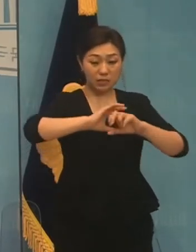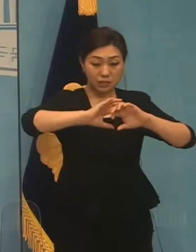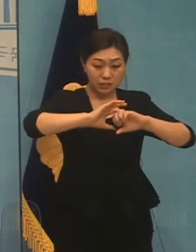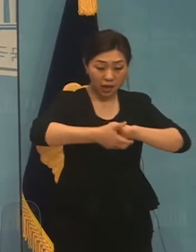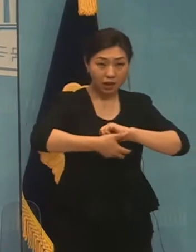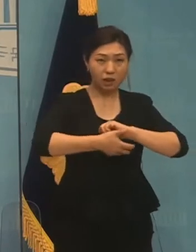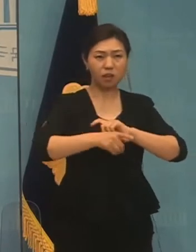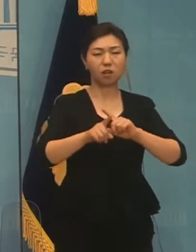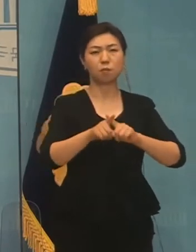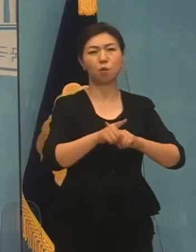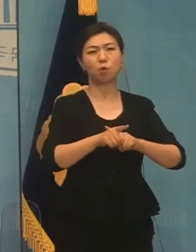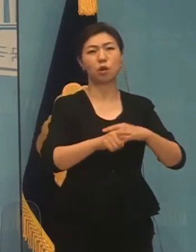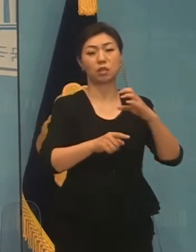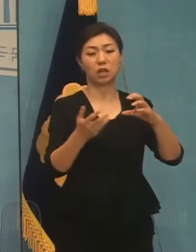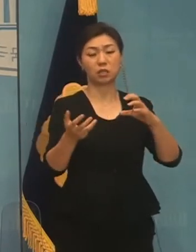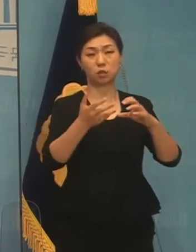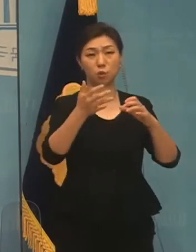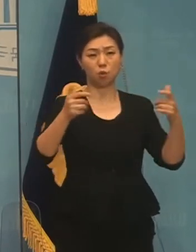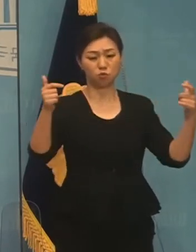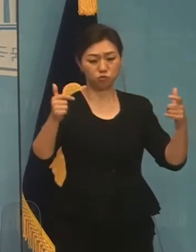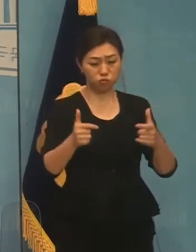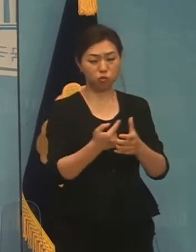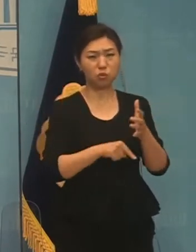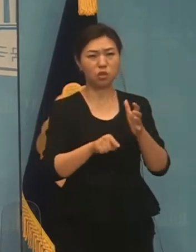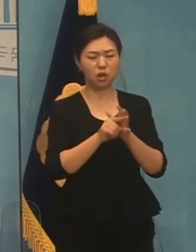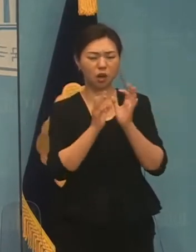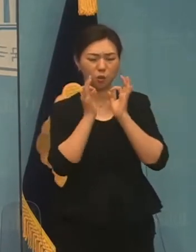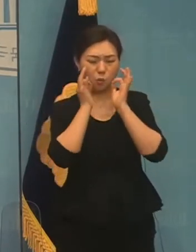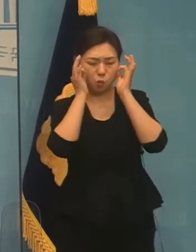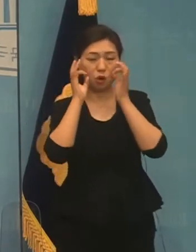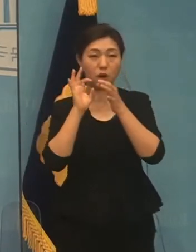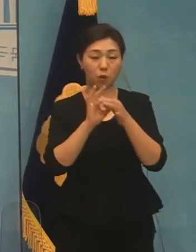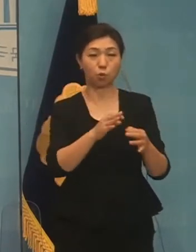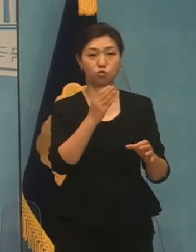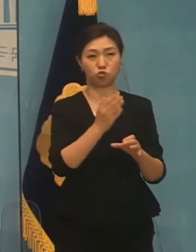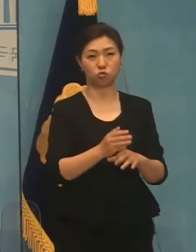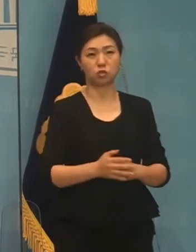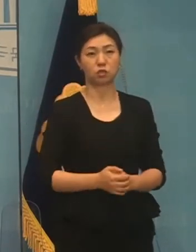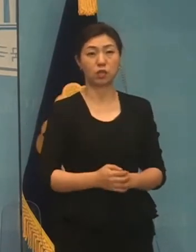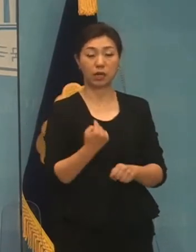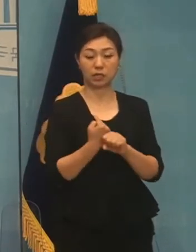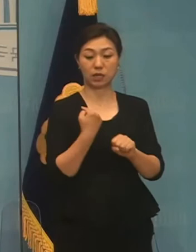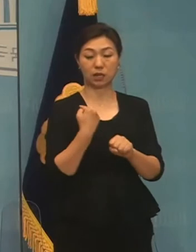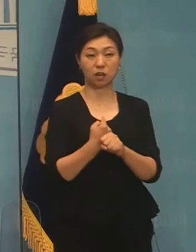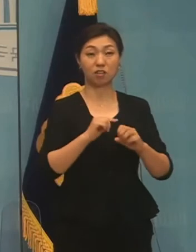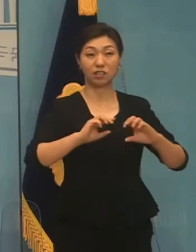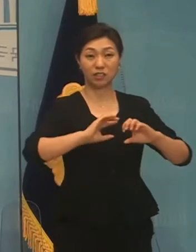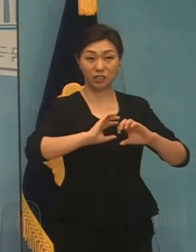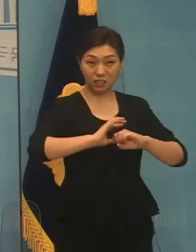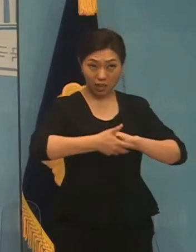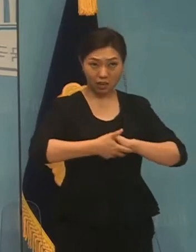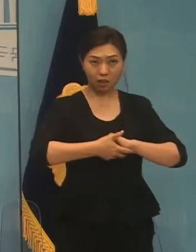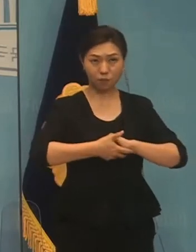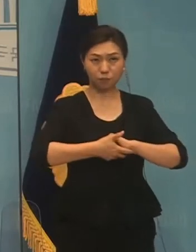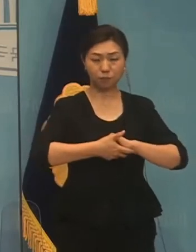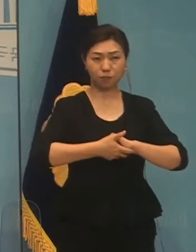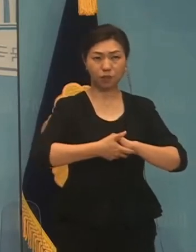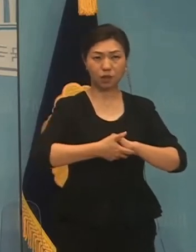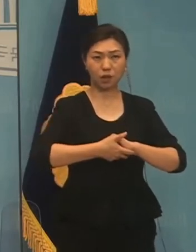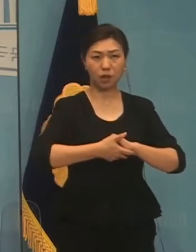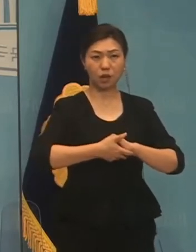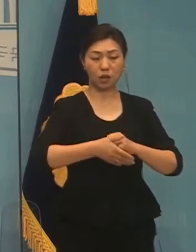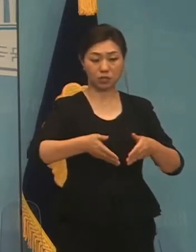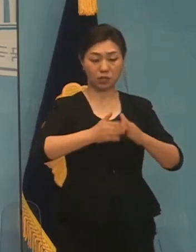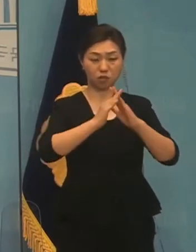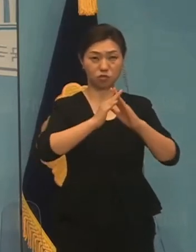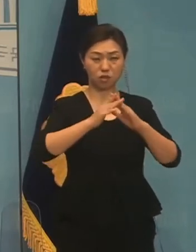재생에너지 100%를 향한 발걸음을 이어나가고 있습니다. 지난 한 해 전 세계에 설치된